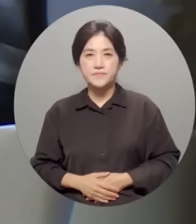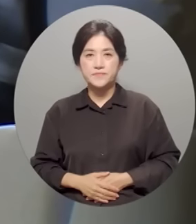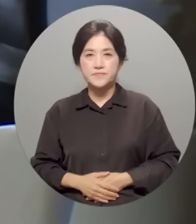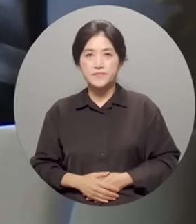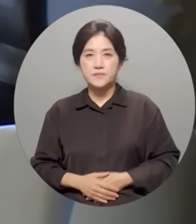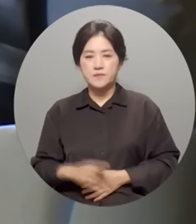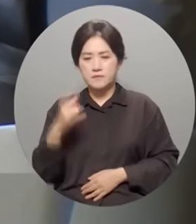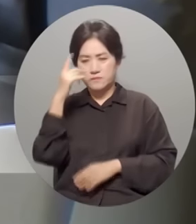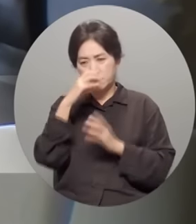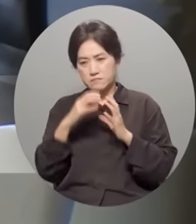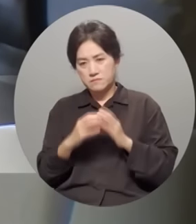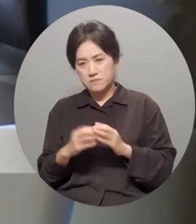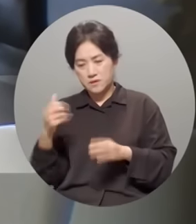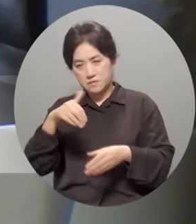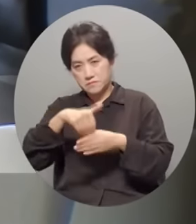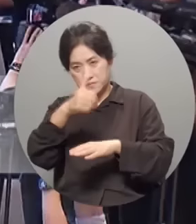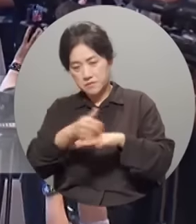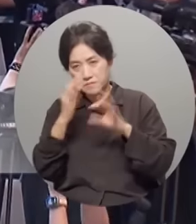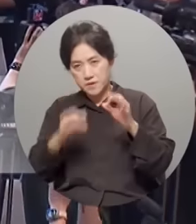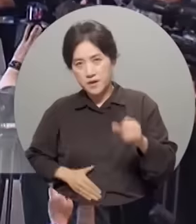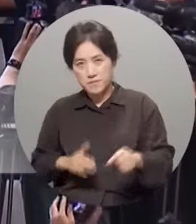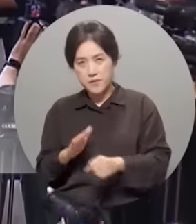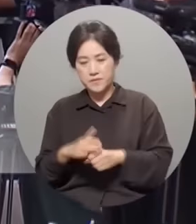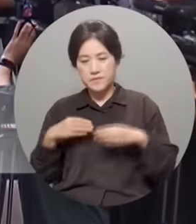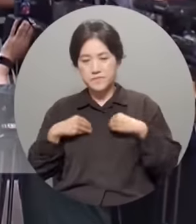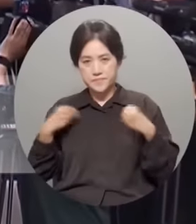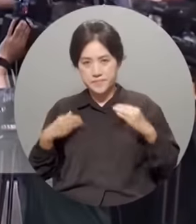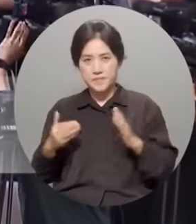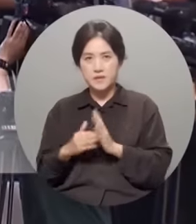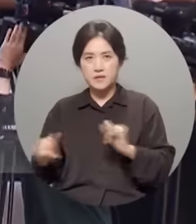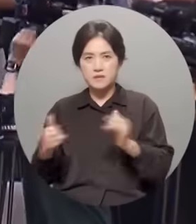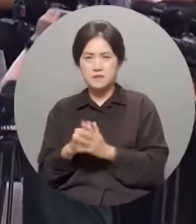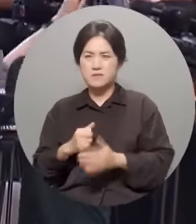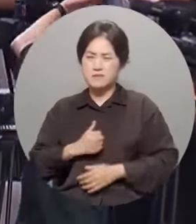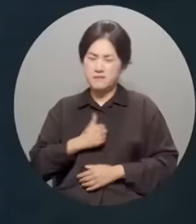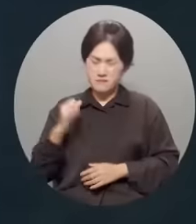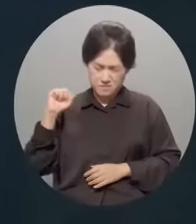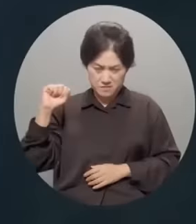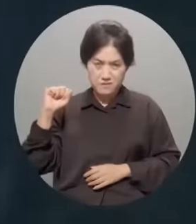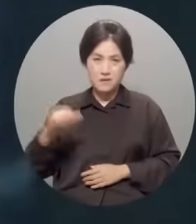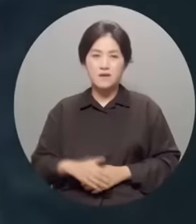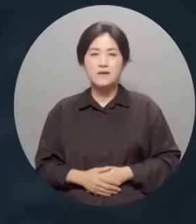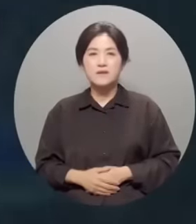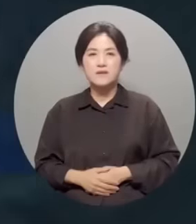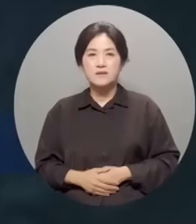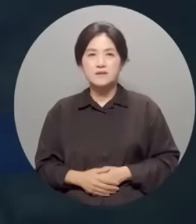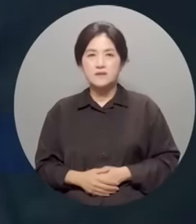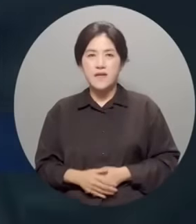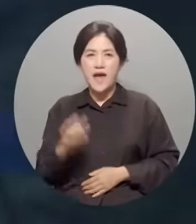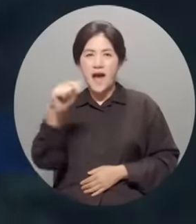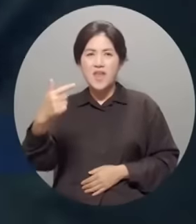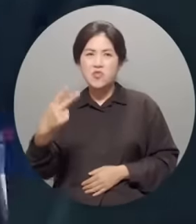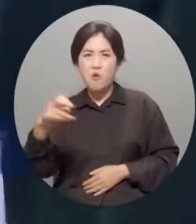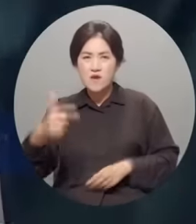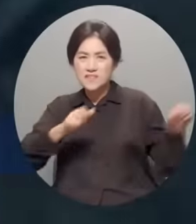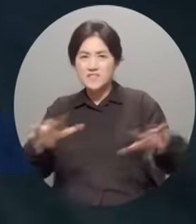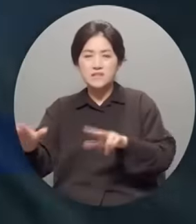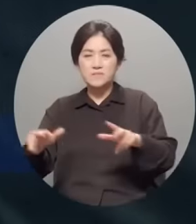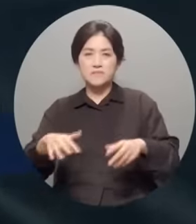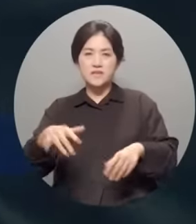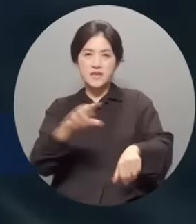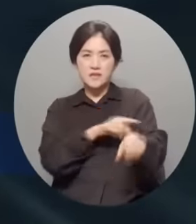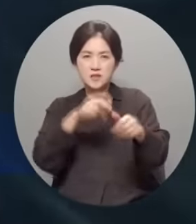굳은 표정으로 재표결을 지켜본 해병대 예비역 연대도 거칠게 항의했습니다. 한동근은 지금 당장 최상병